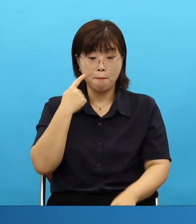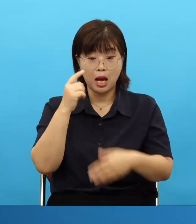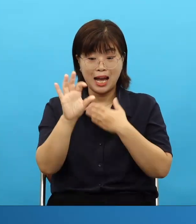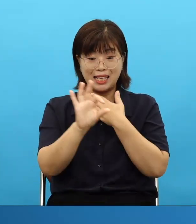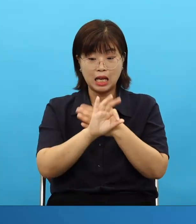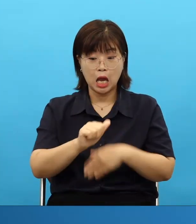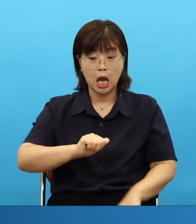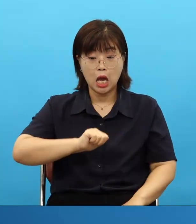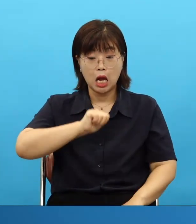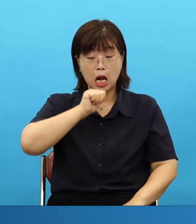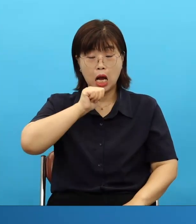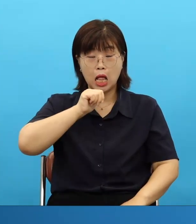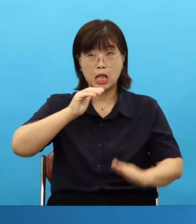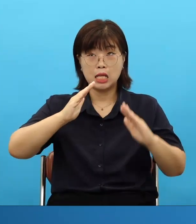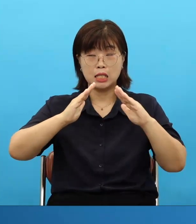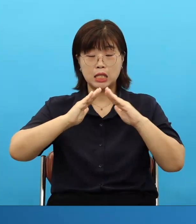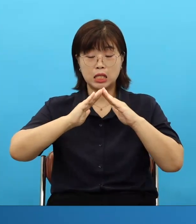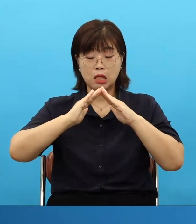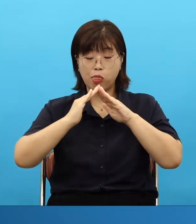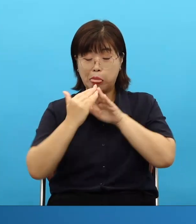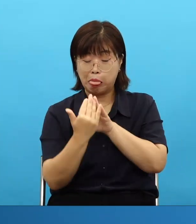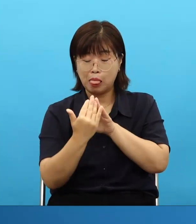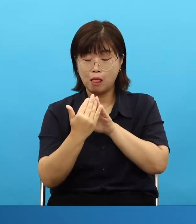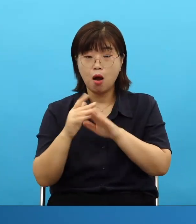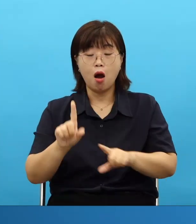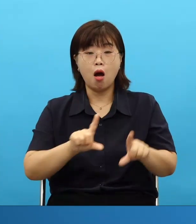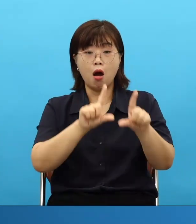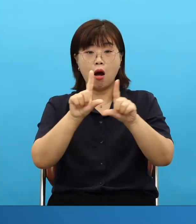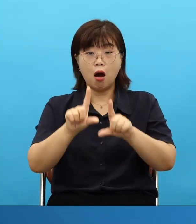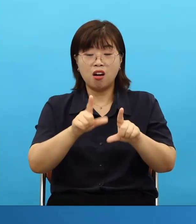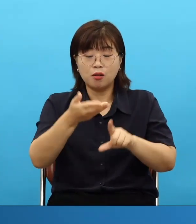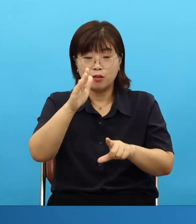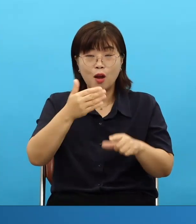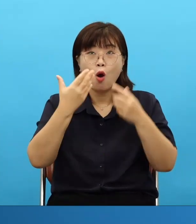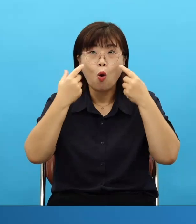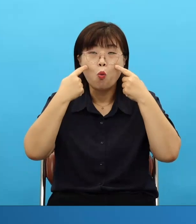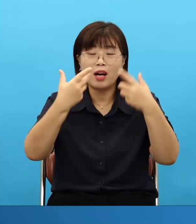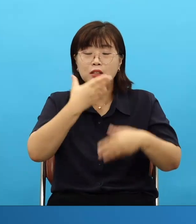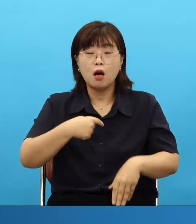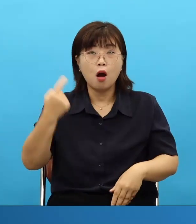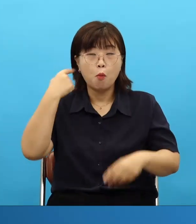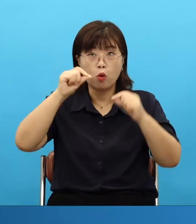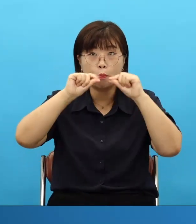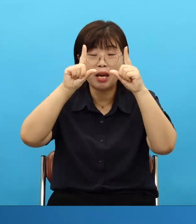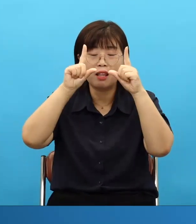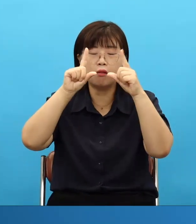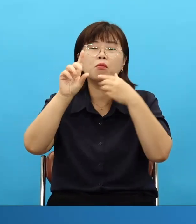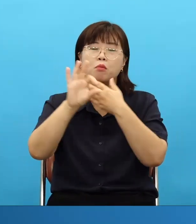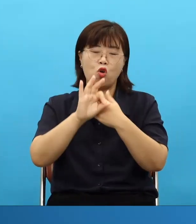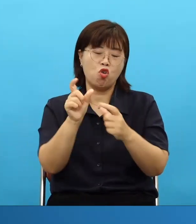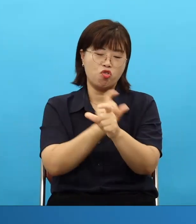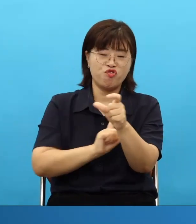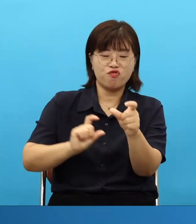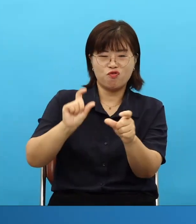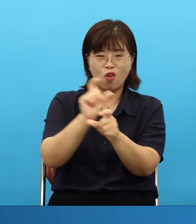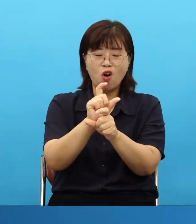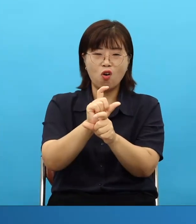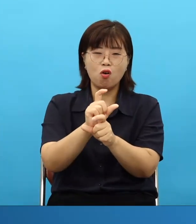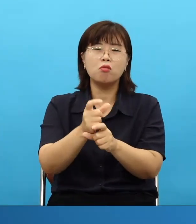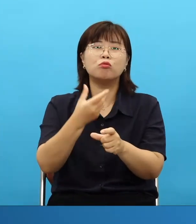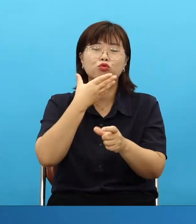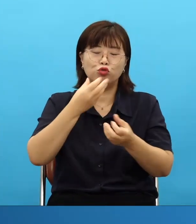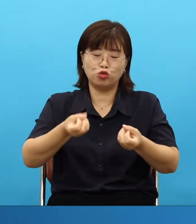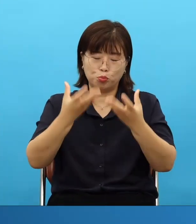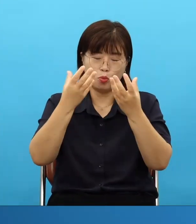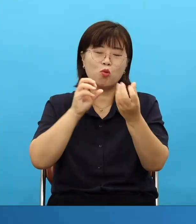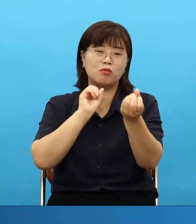받아 잡으면 더 크게 성공해요. If a person who is born within a very poor family environment takes hold of the covenant, even greater works will arise as a result of that.